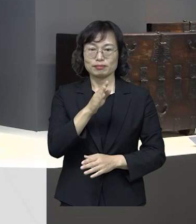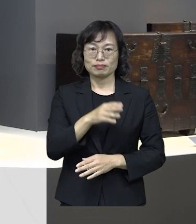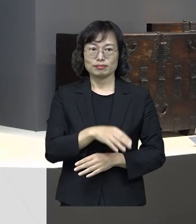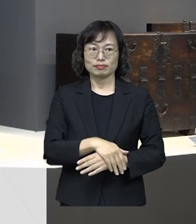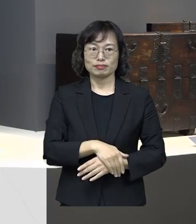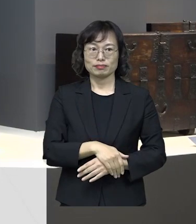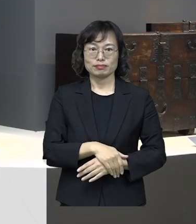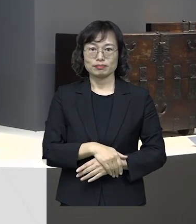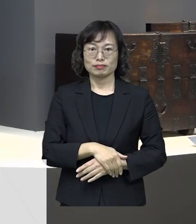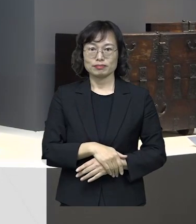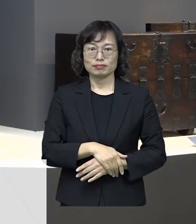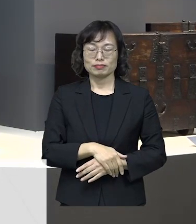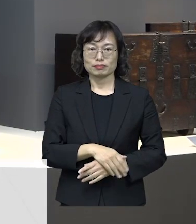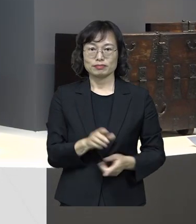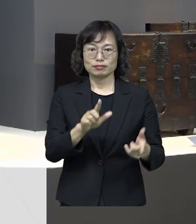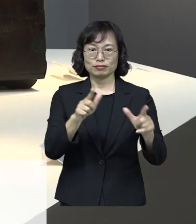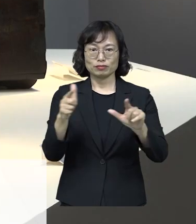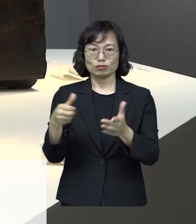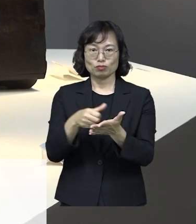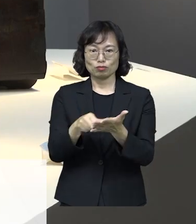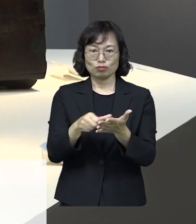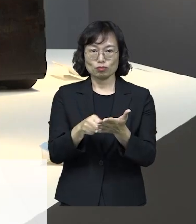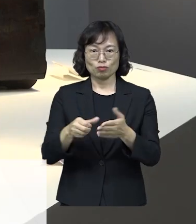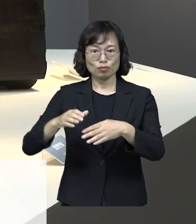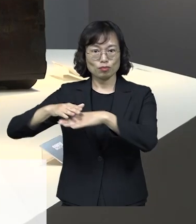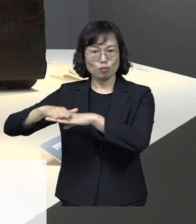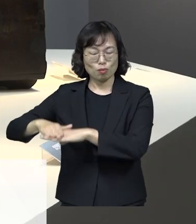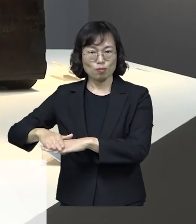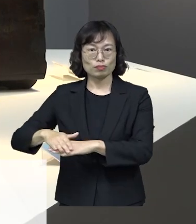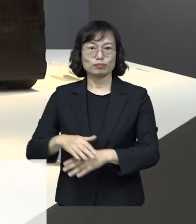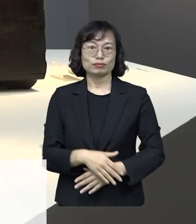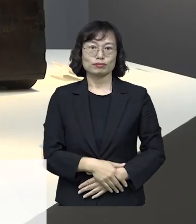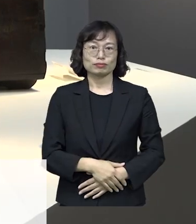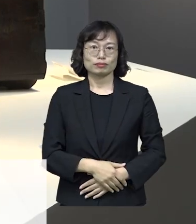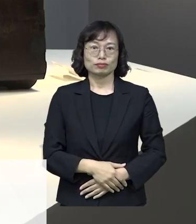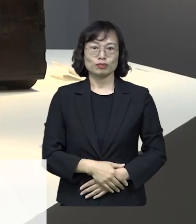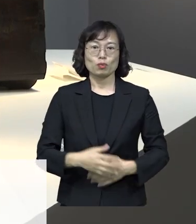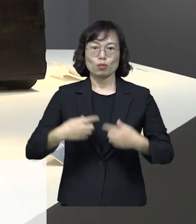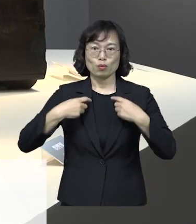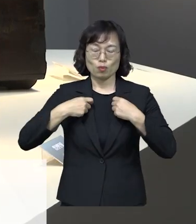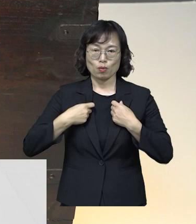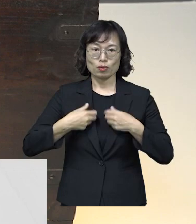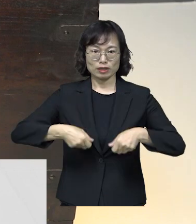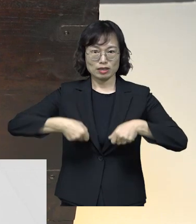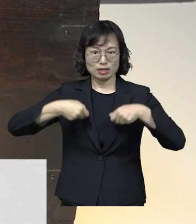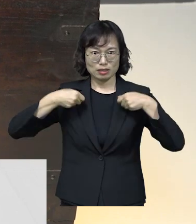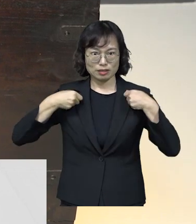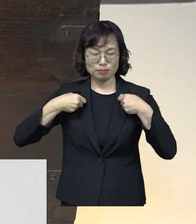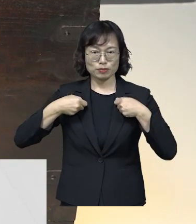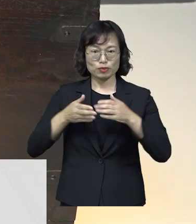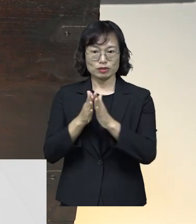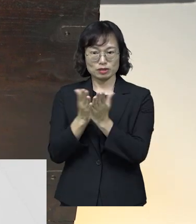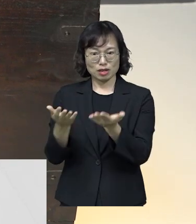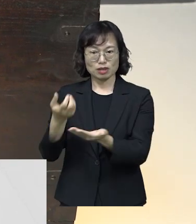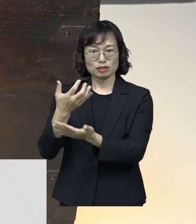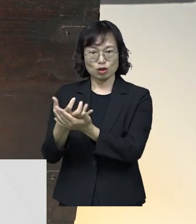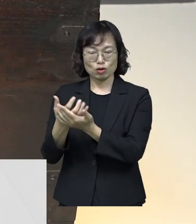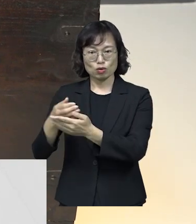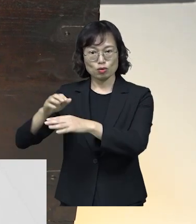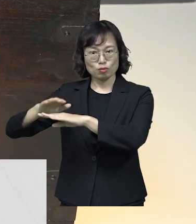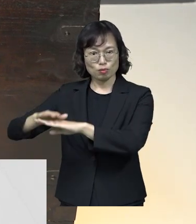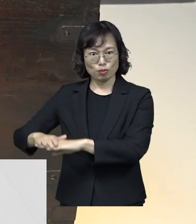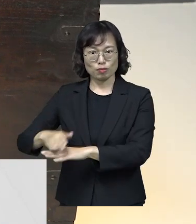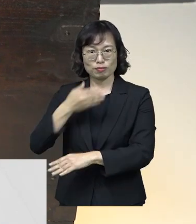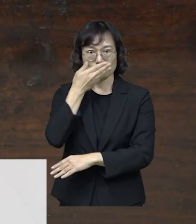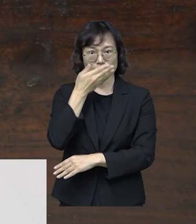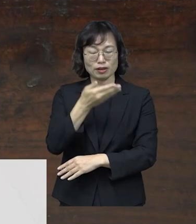있어서 다양한 물건들을 보관을 할 수 있습니다. 의복이나 이불깃, 문서나 책 등 다양하게 보관을